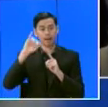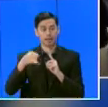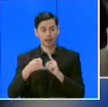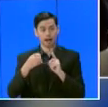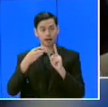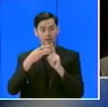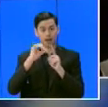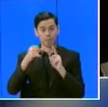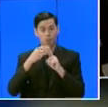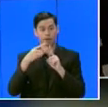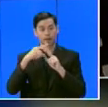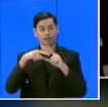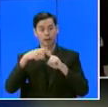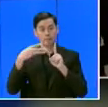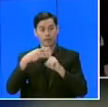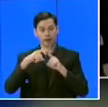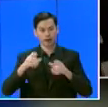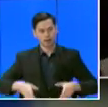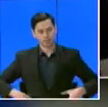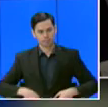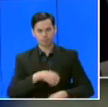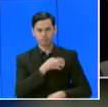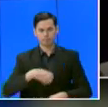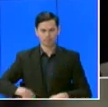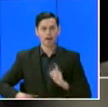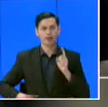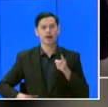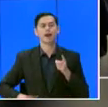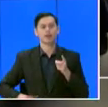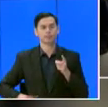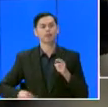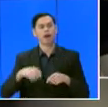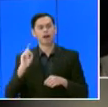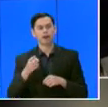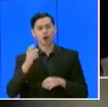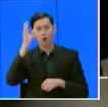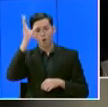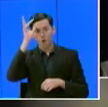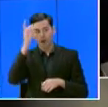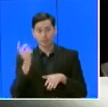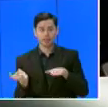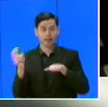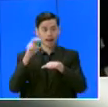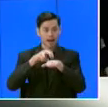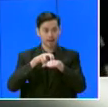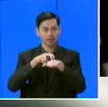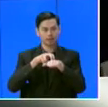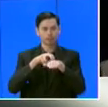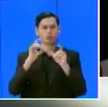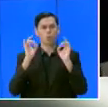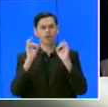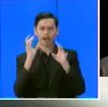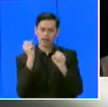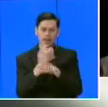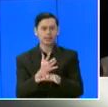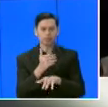Premium ini terdapat seat belt pada setiap tempat duduknya. Selain itu, para penumpang juga bisa menggunakan Wi-Fi gratis selama